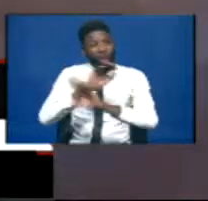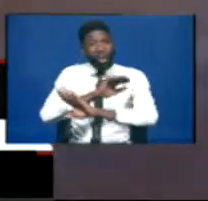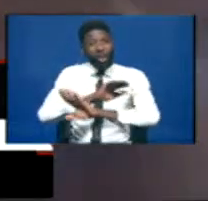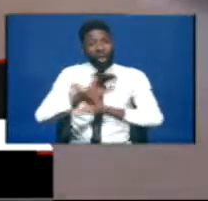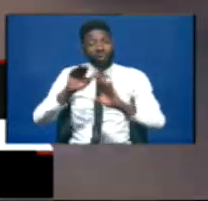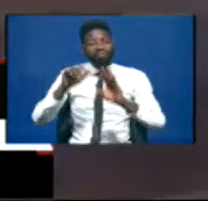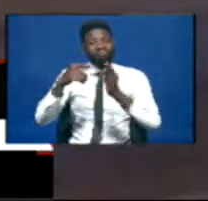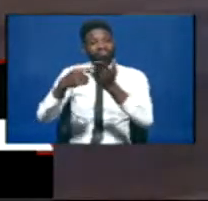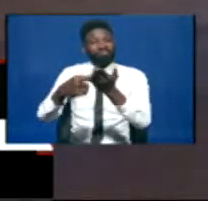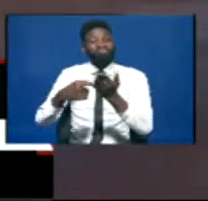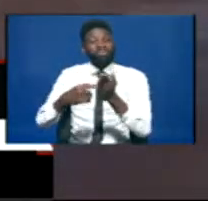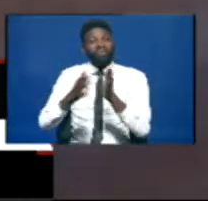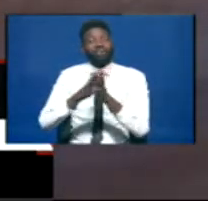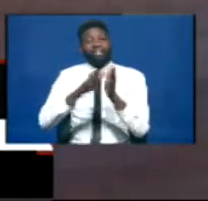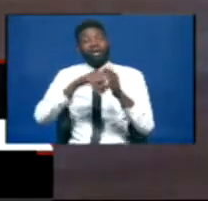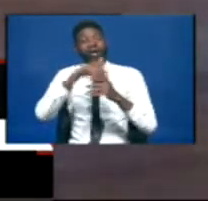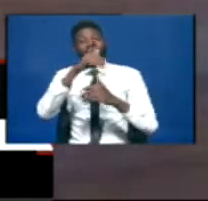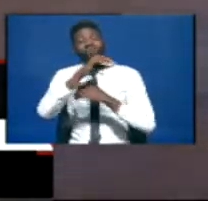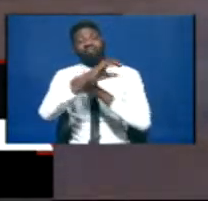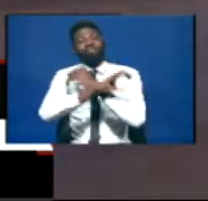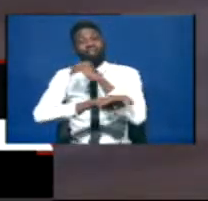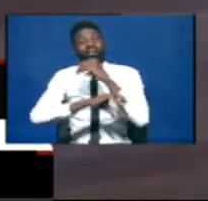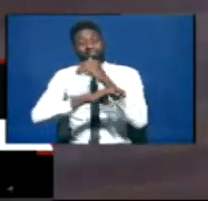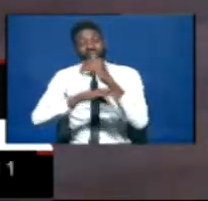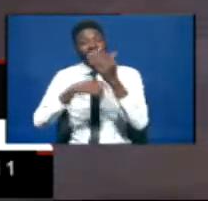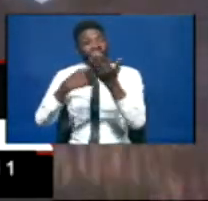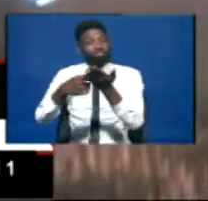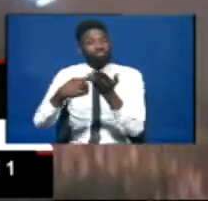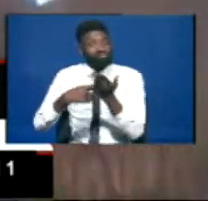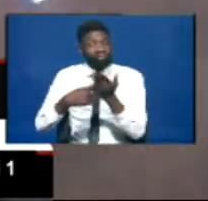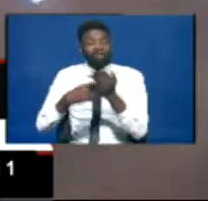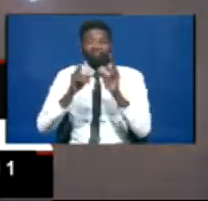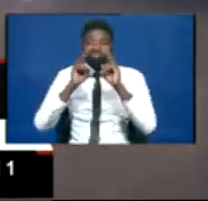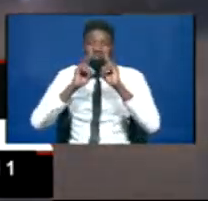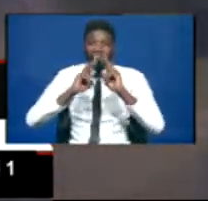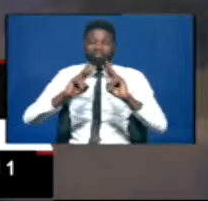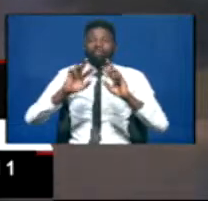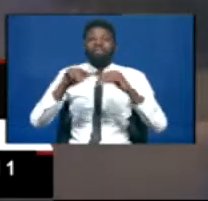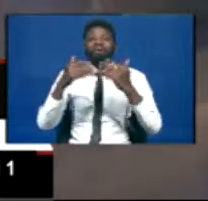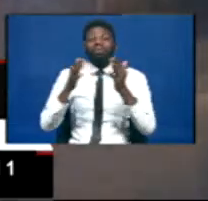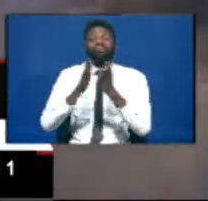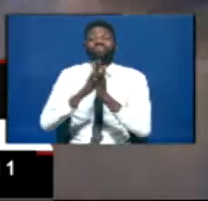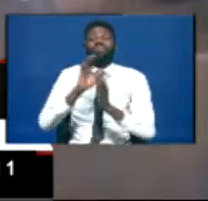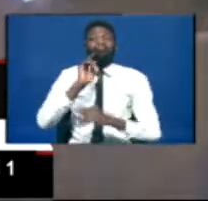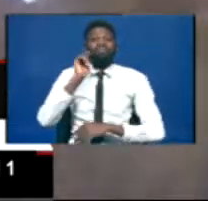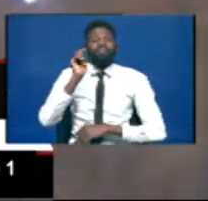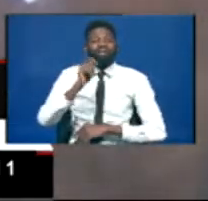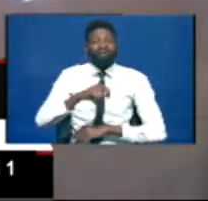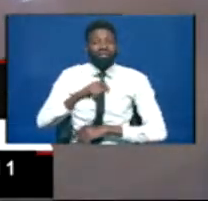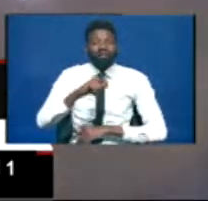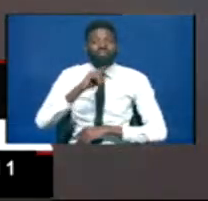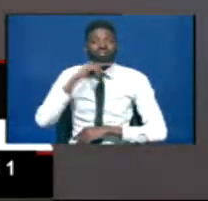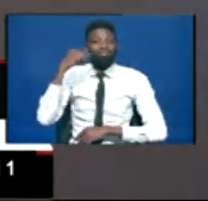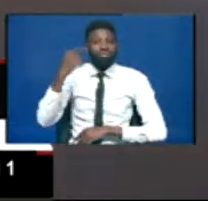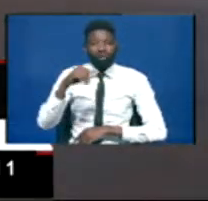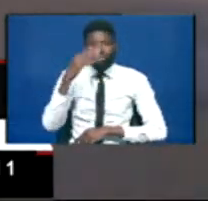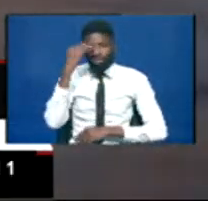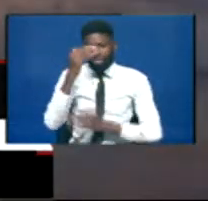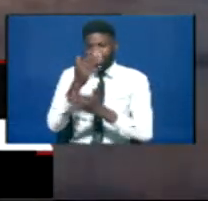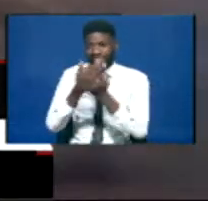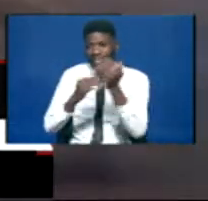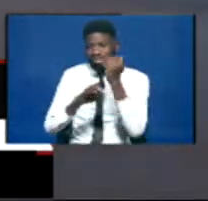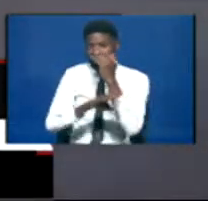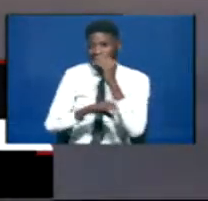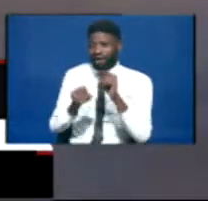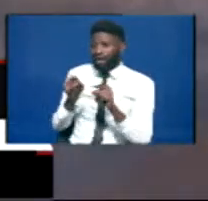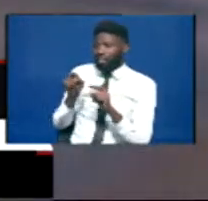kuhusiana na mpango wa amani ili kukomesha mzozo baina ya nchi hiyo na Urusi, kwani kuna nchi zinashinikiza Ukraine